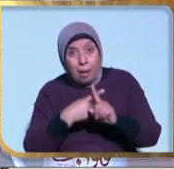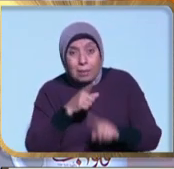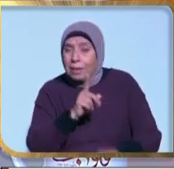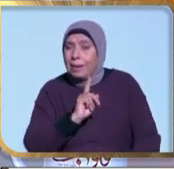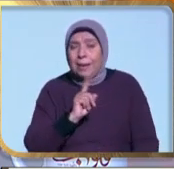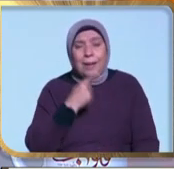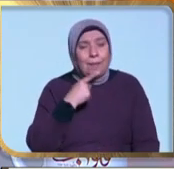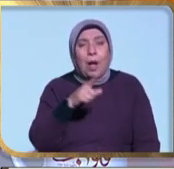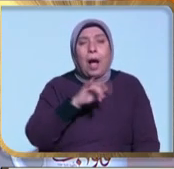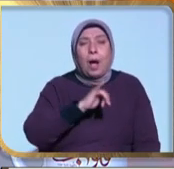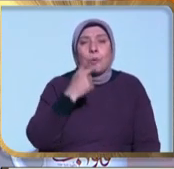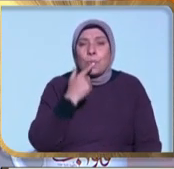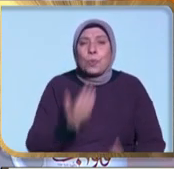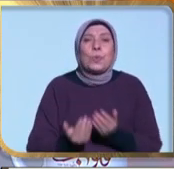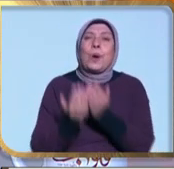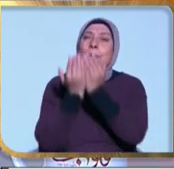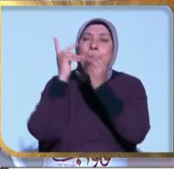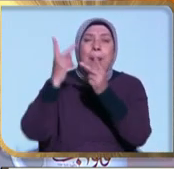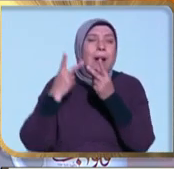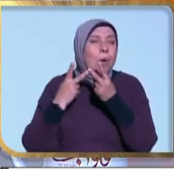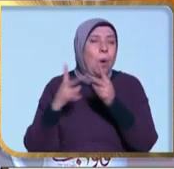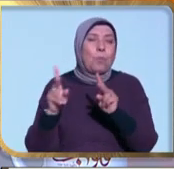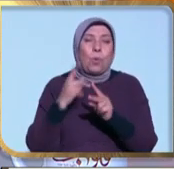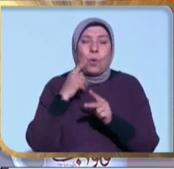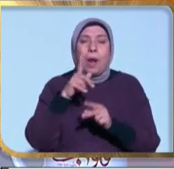والتوفيق الدائم والتيسير الدائم لك